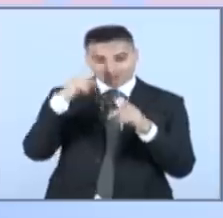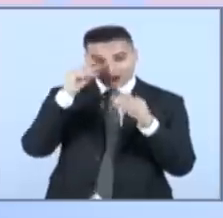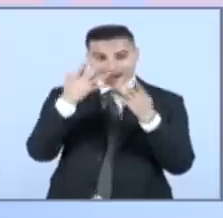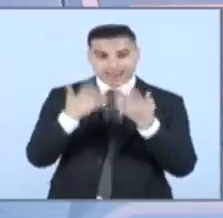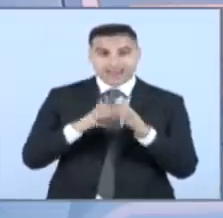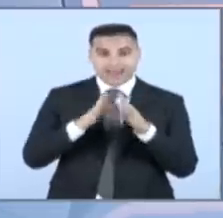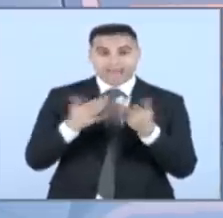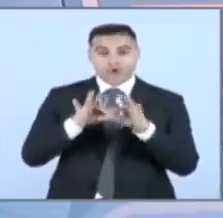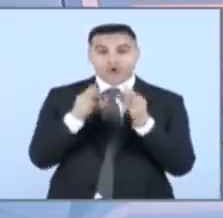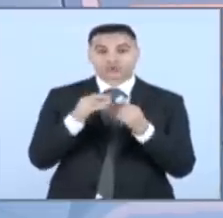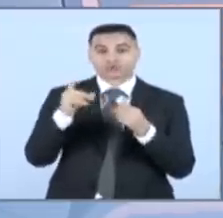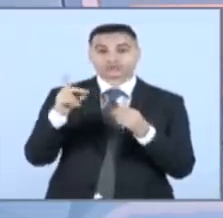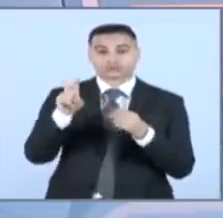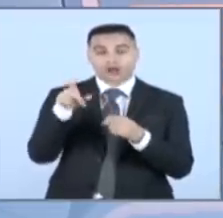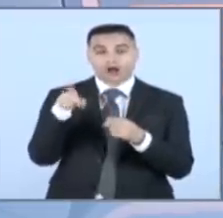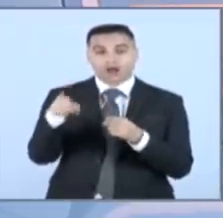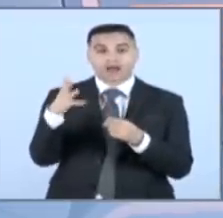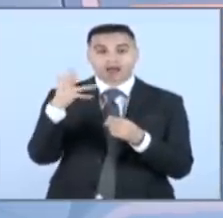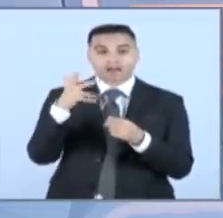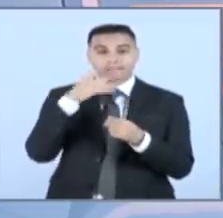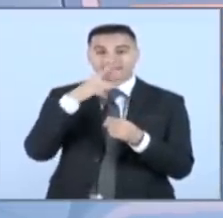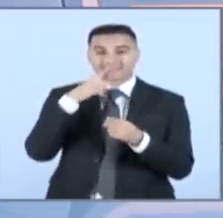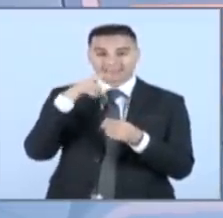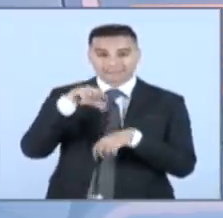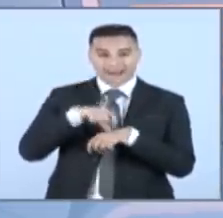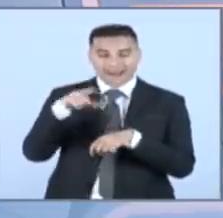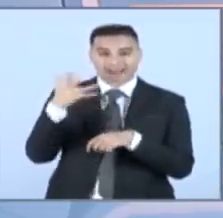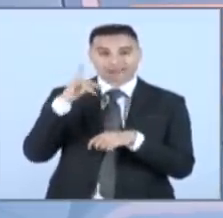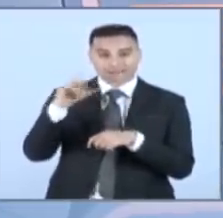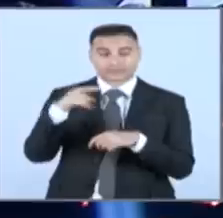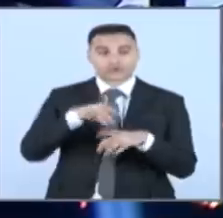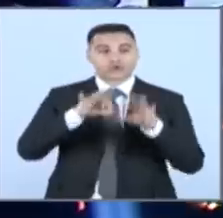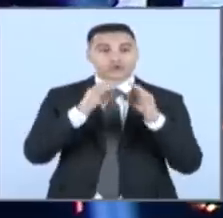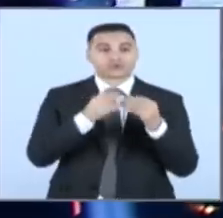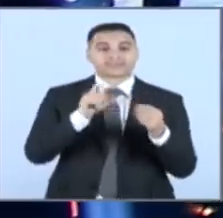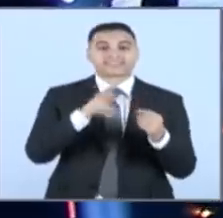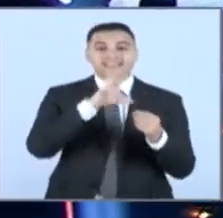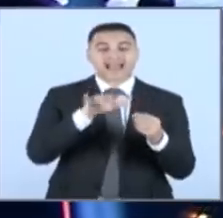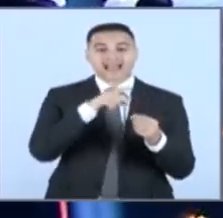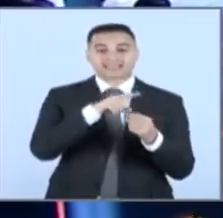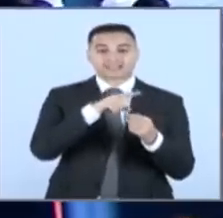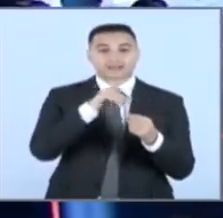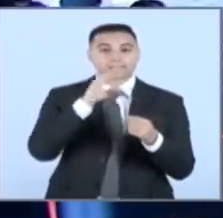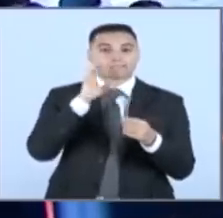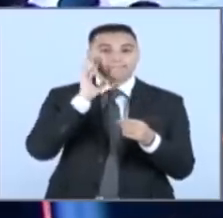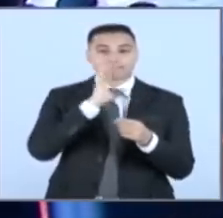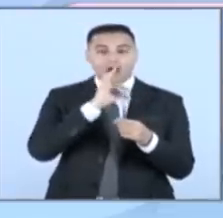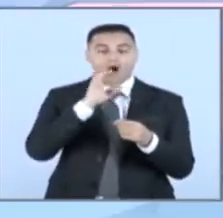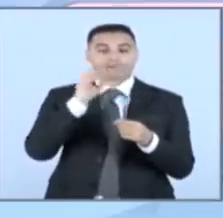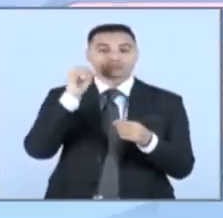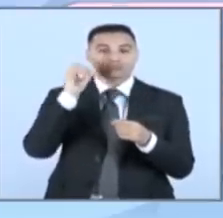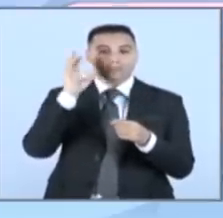وهفكركم بالنتيجة: عيلة طه سيوف اسكندرية 50، عيلة نيازي بنها